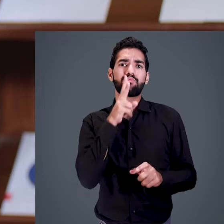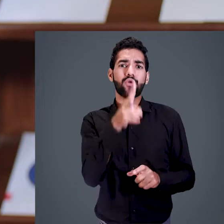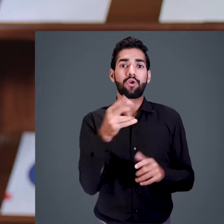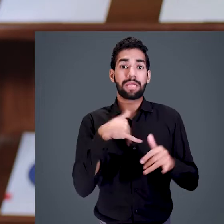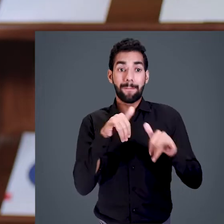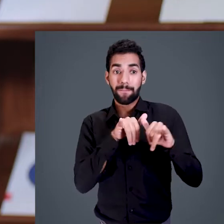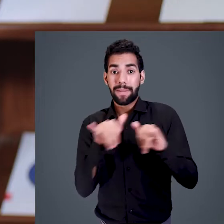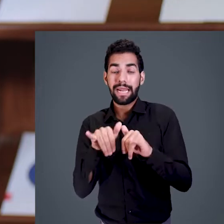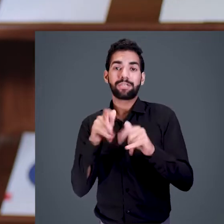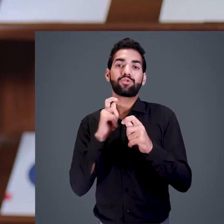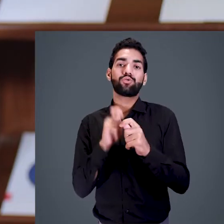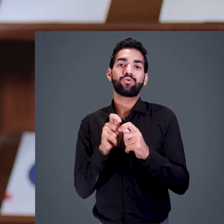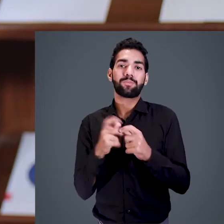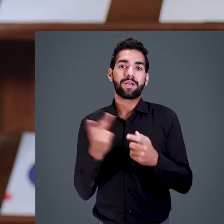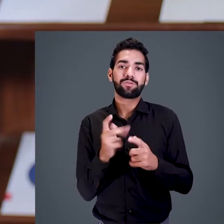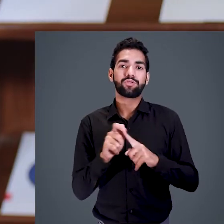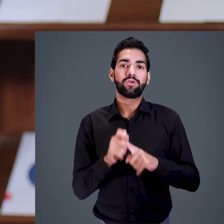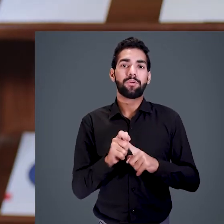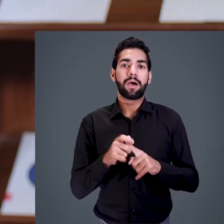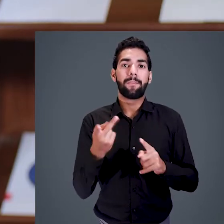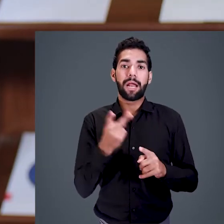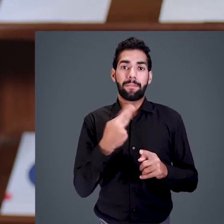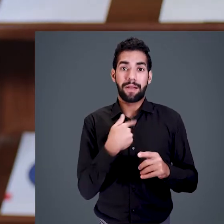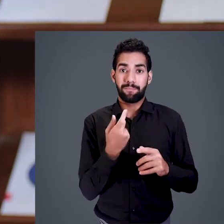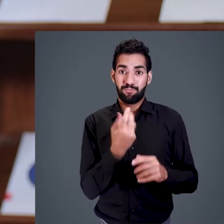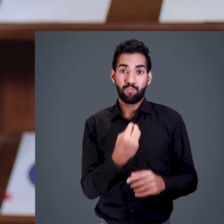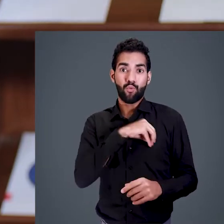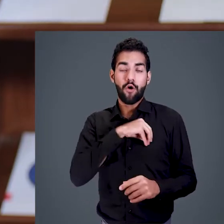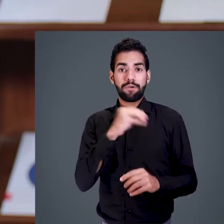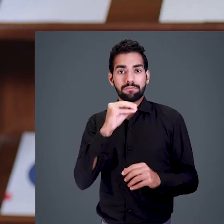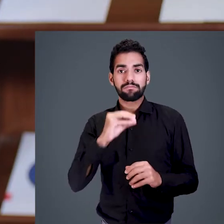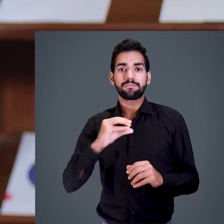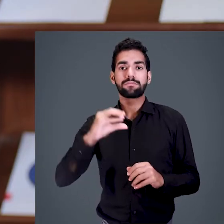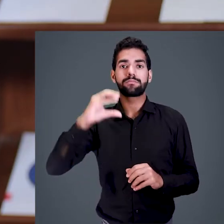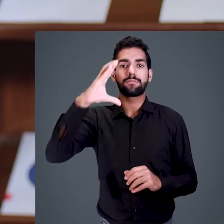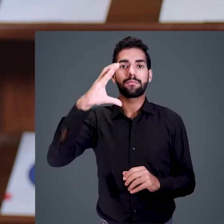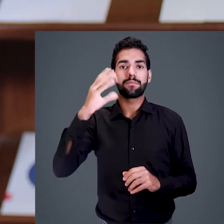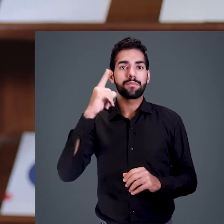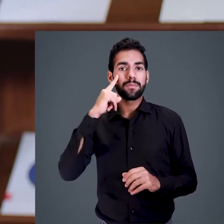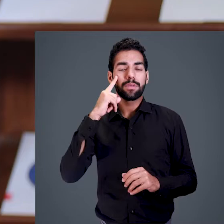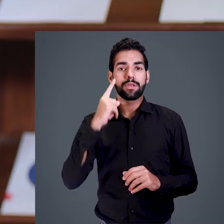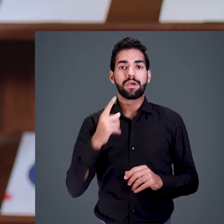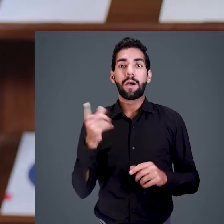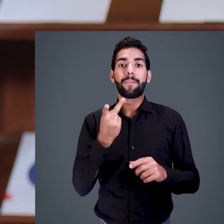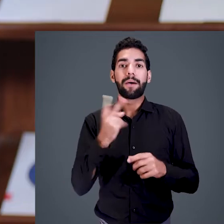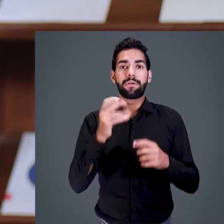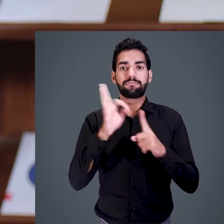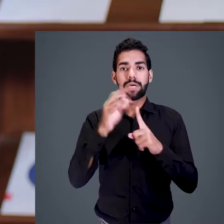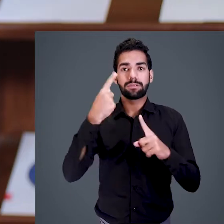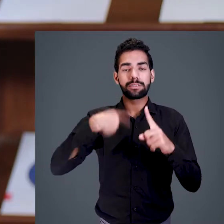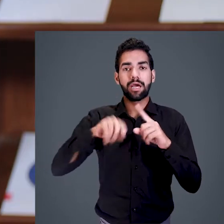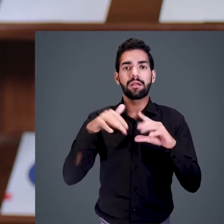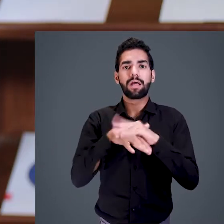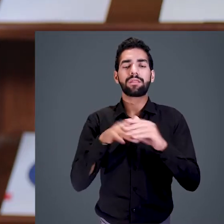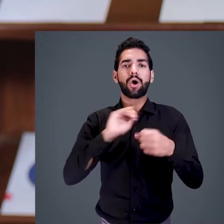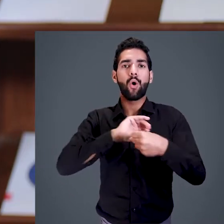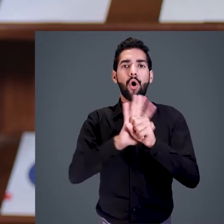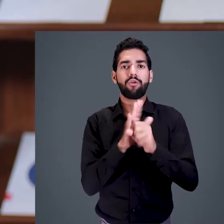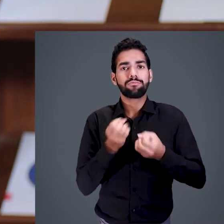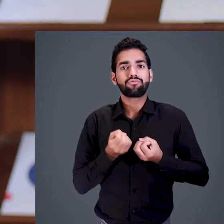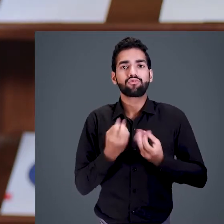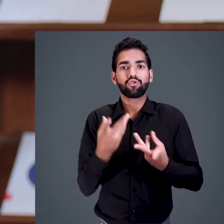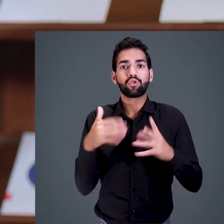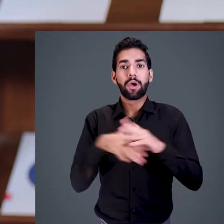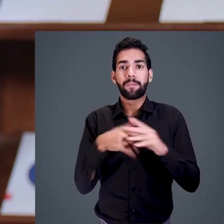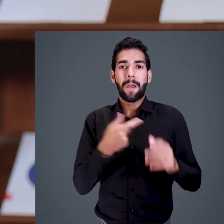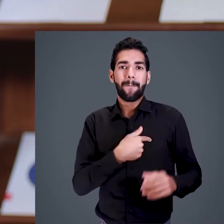یہ اسٹریٹجی یوز کرنی چاہیے۔ کیا کرتے ہیں کہ جی آپ انٹرسٹ ریٹ کو بڑھا دیتے ہیں۔ پاکستان میں جب کووڈ آیا تو ہم نے انٹرسٹ ریٹ کو کم